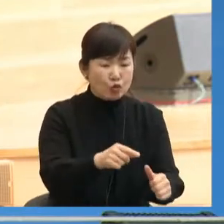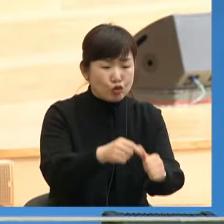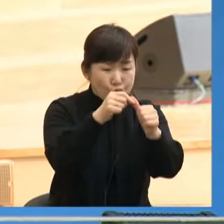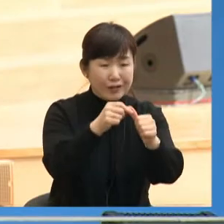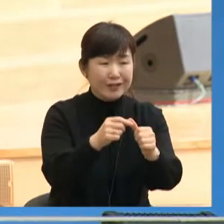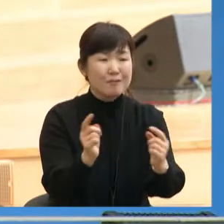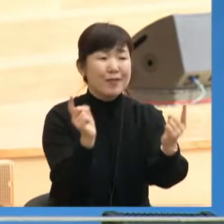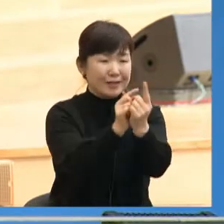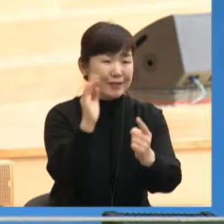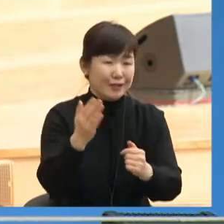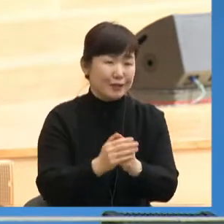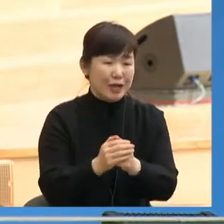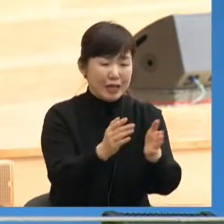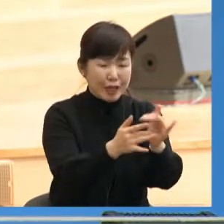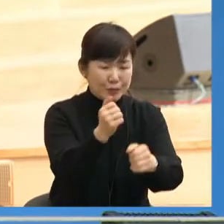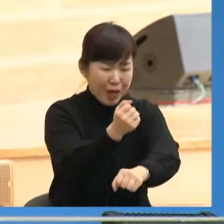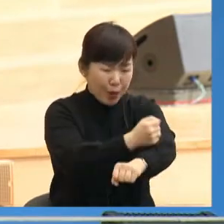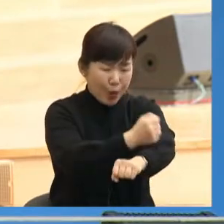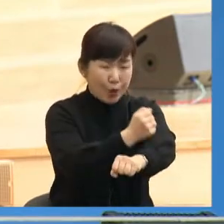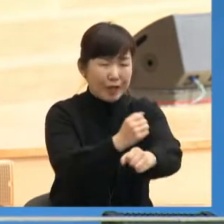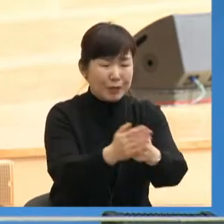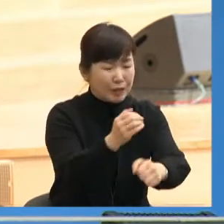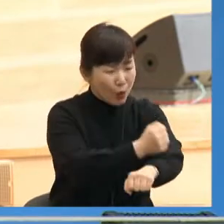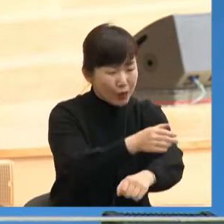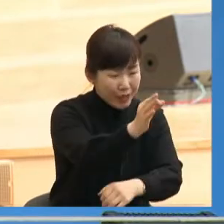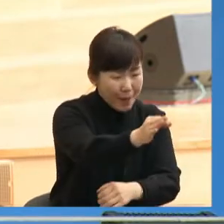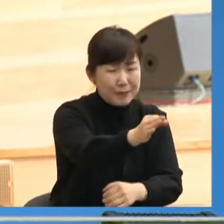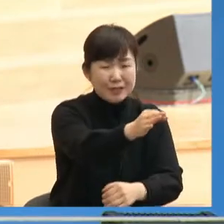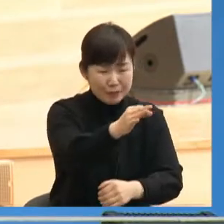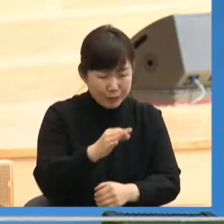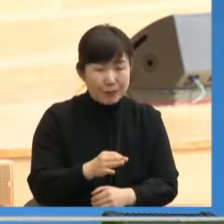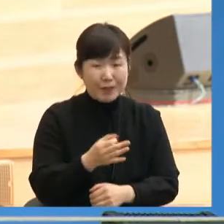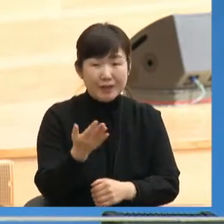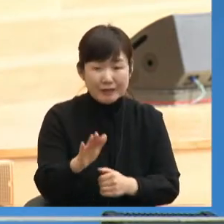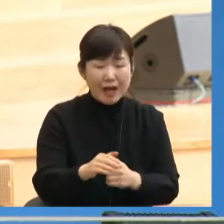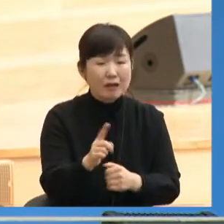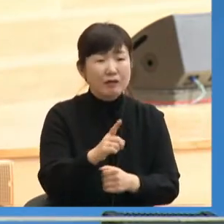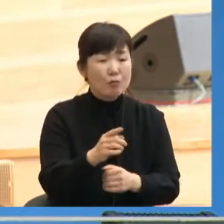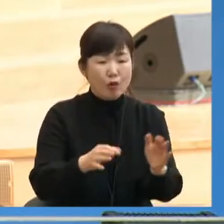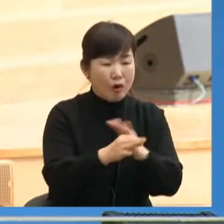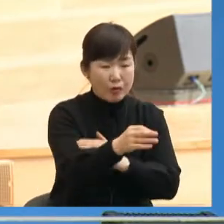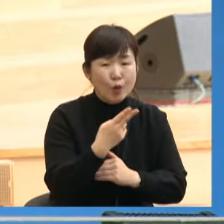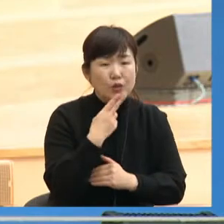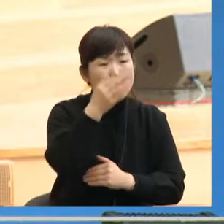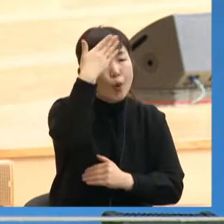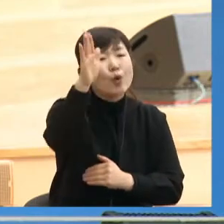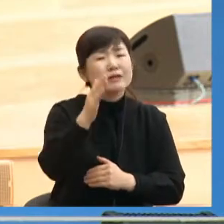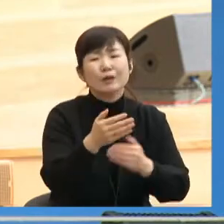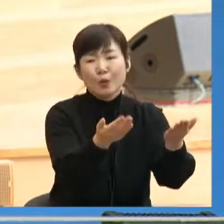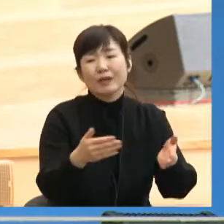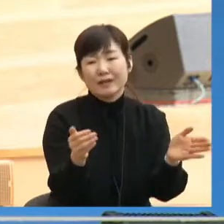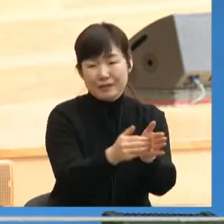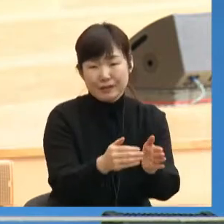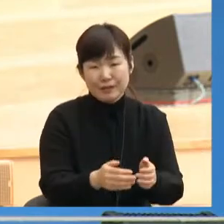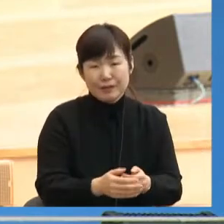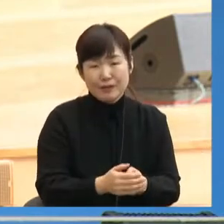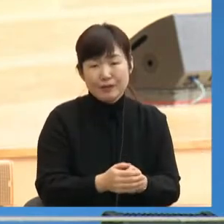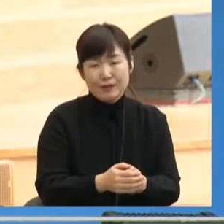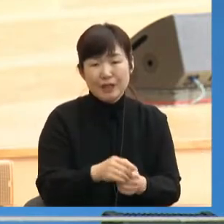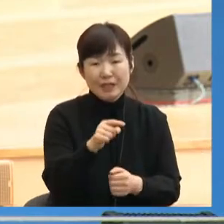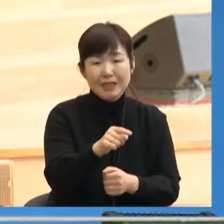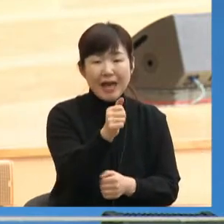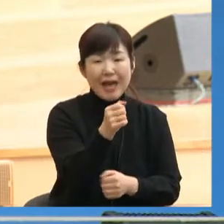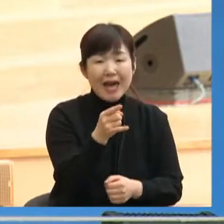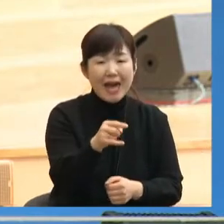임했어요. 예수님의 공로 때문에 그 공로의 값을 우리가 받았는데 이걸 아무런 값도 치르지 않고 우리는 공짜로 받았단 말입니다. 이게